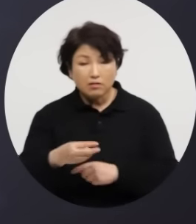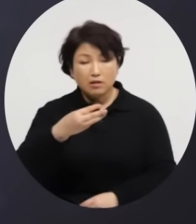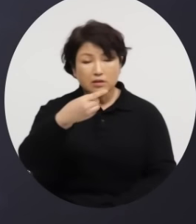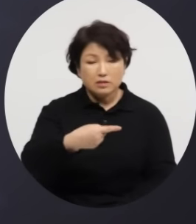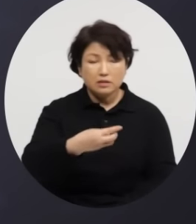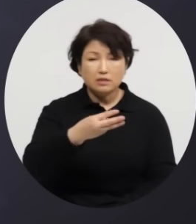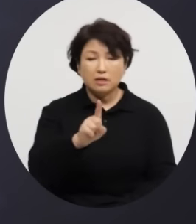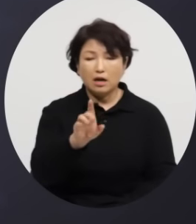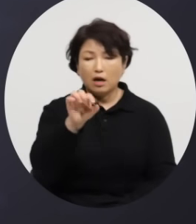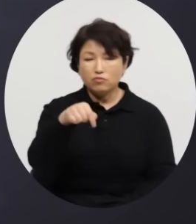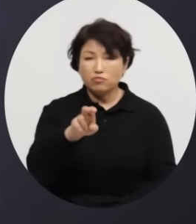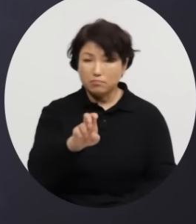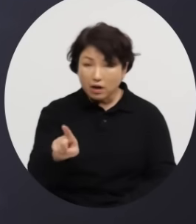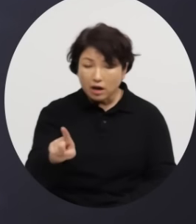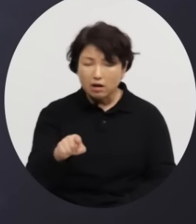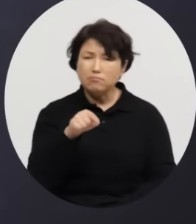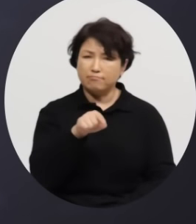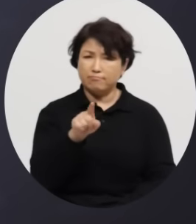질환에 들어가거든요.